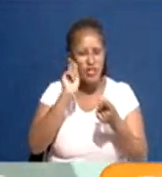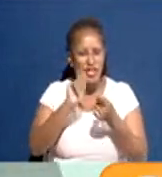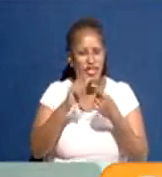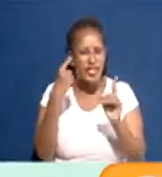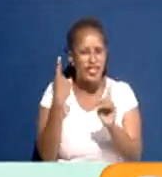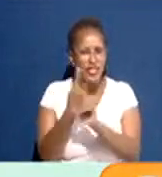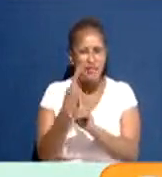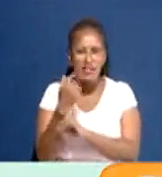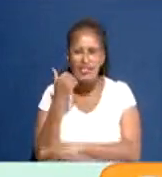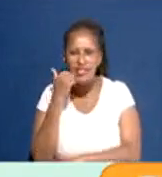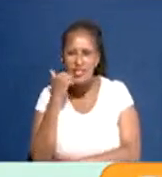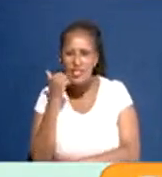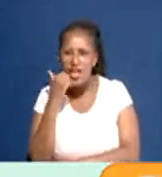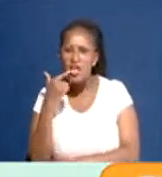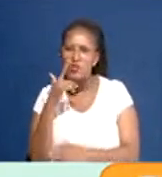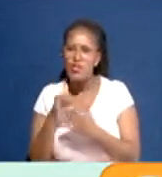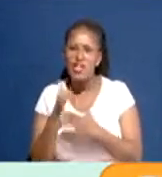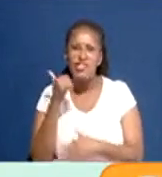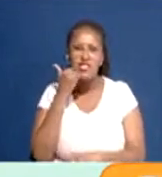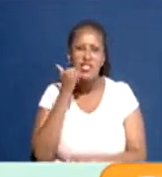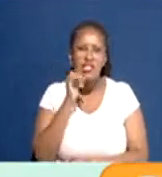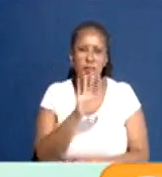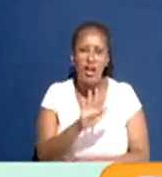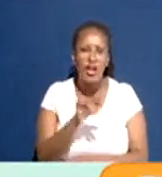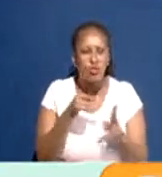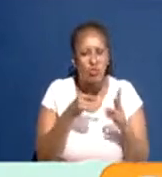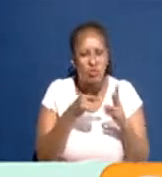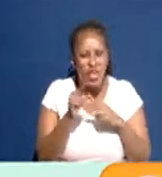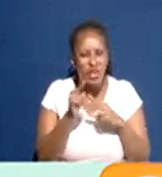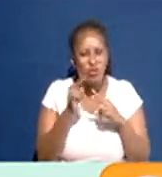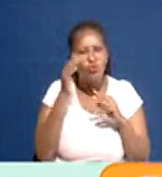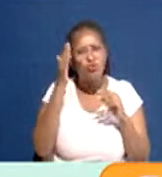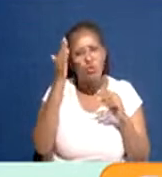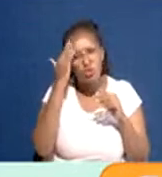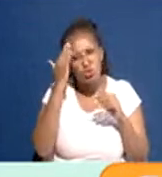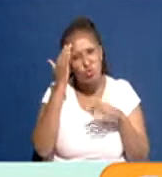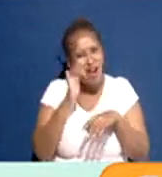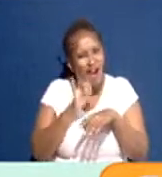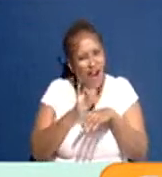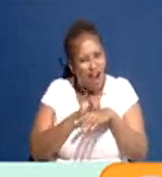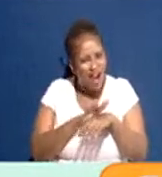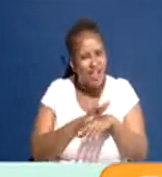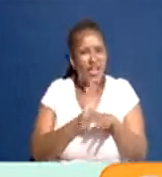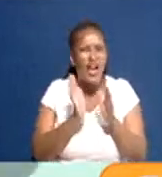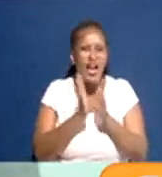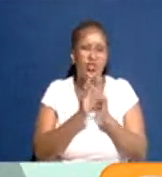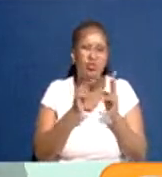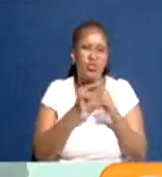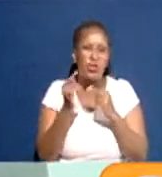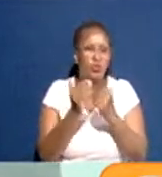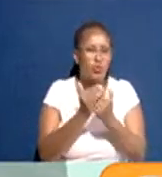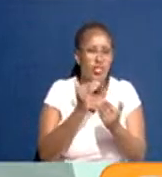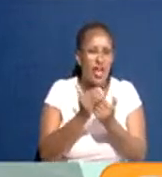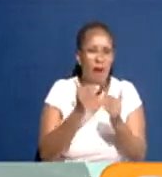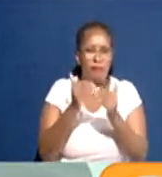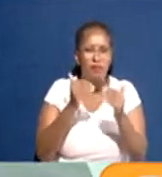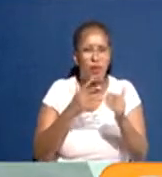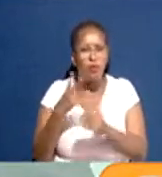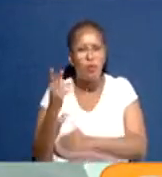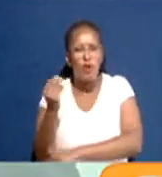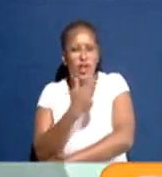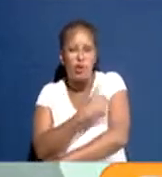kupima nini, ili ugonjwa yako tuanze kumbambana naye mapema kabla hujaenda hospitalini.